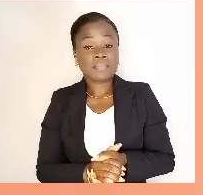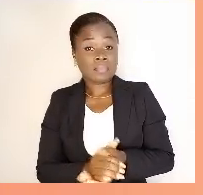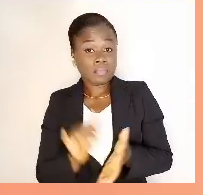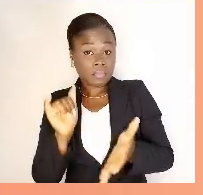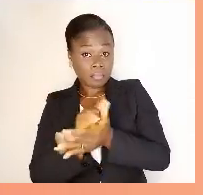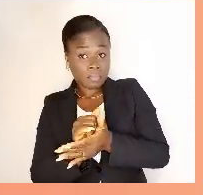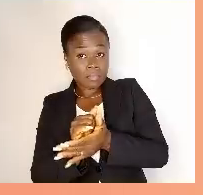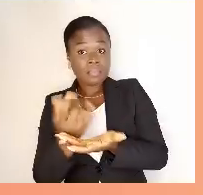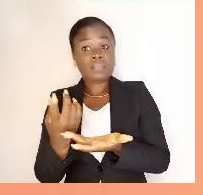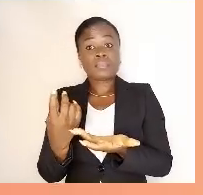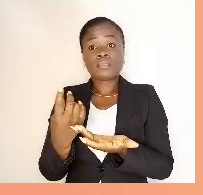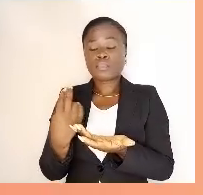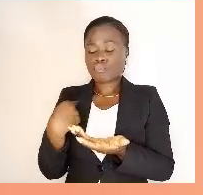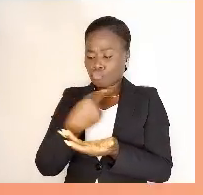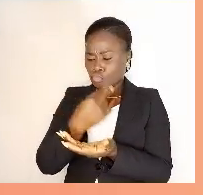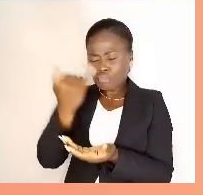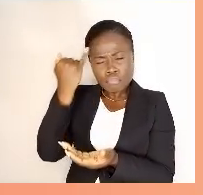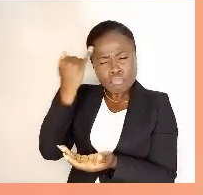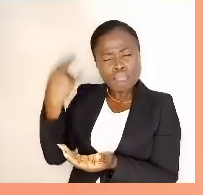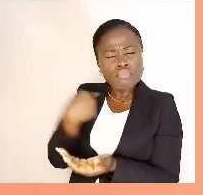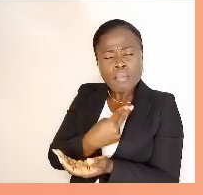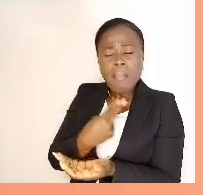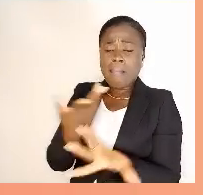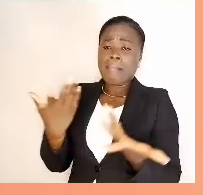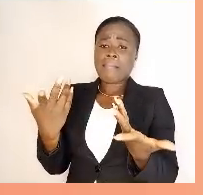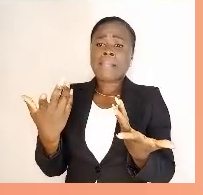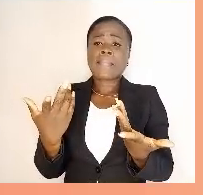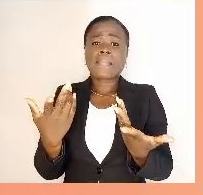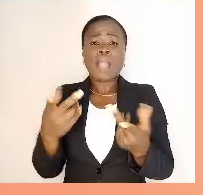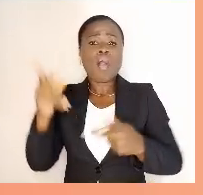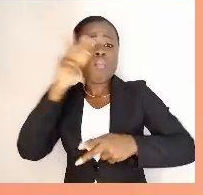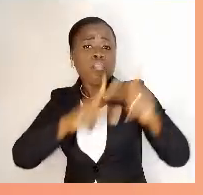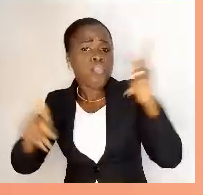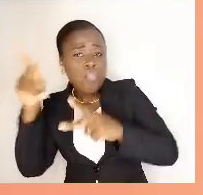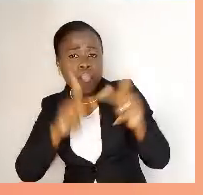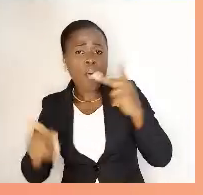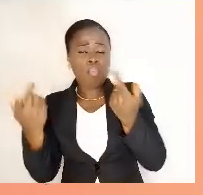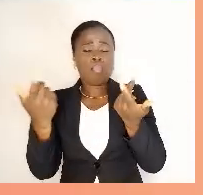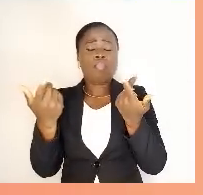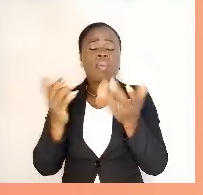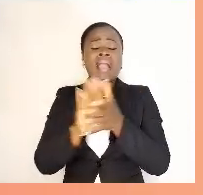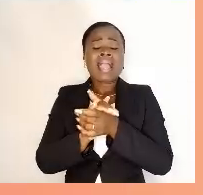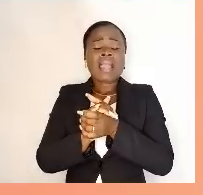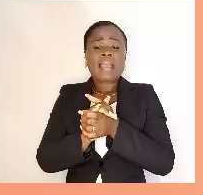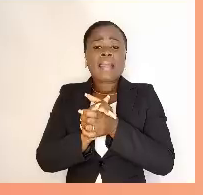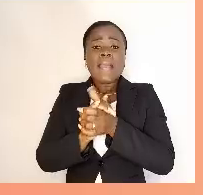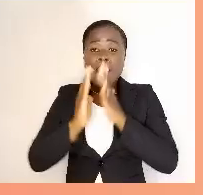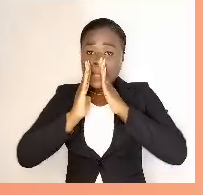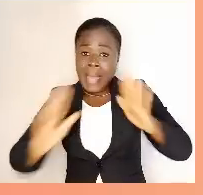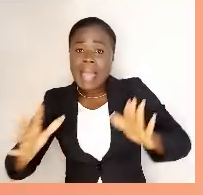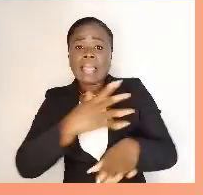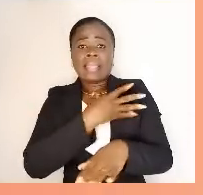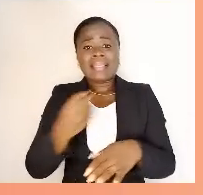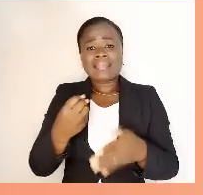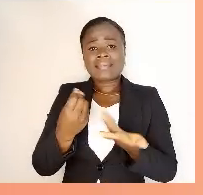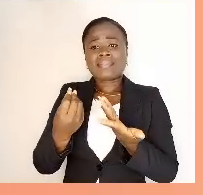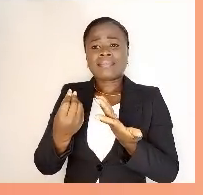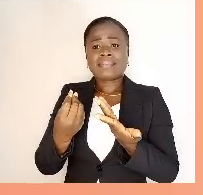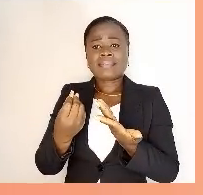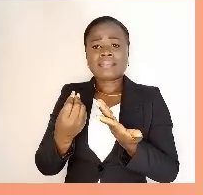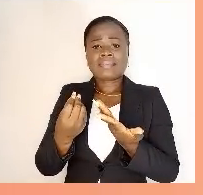Cette vision de nous-mêmes comme un peuple ancré dans la paix et la stabilité n'est pas une